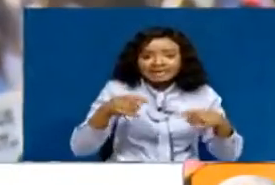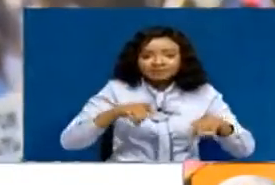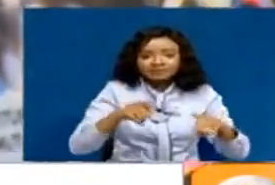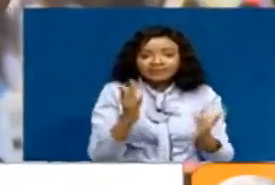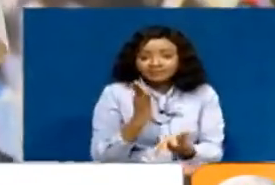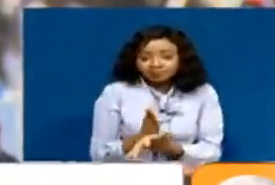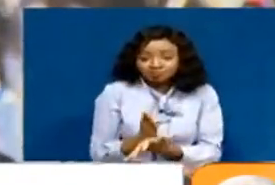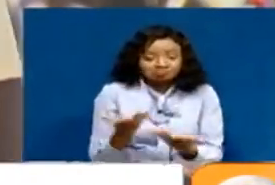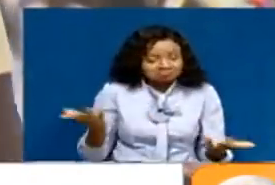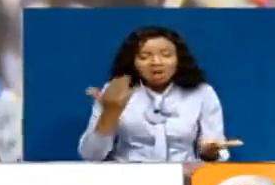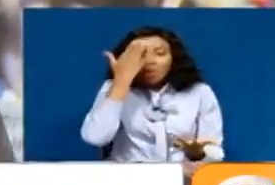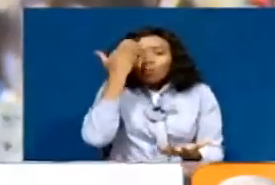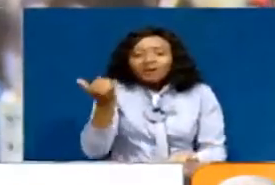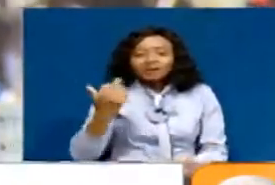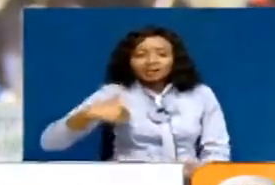sababu tumesema